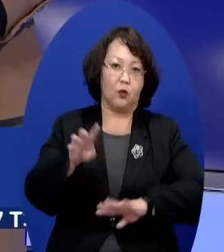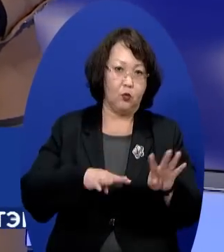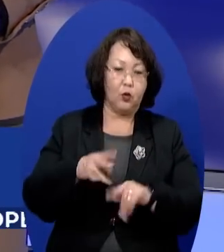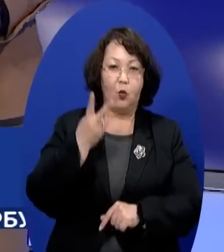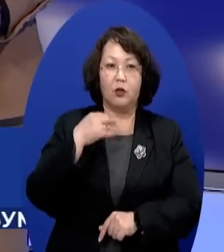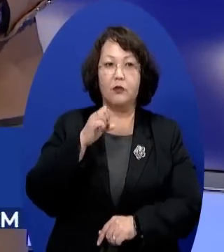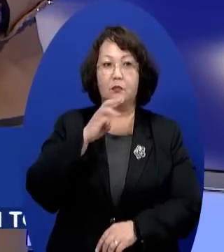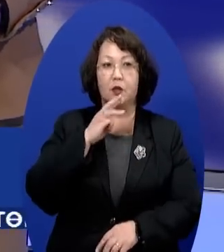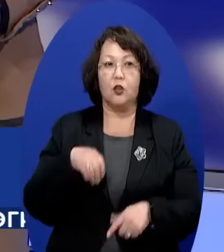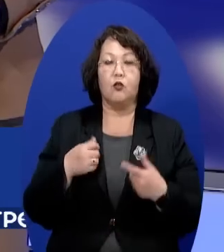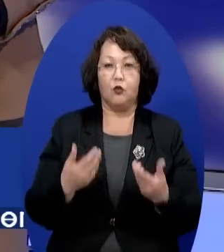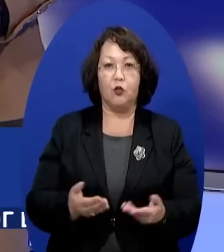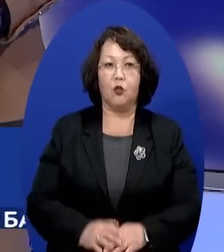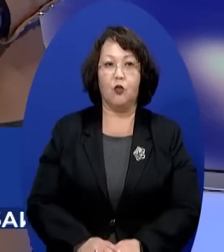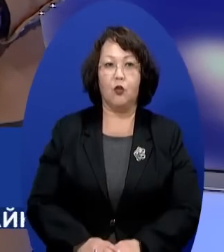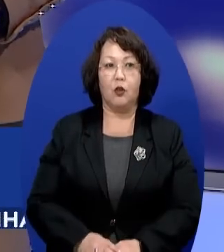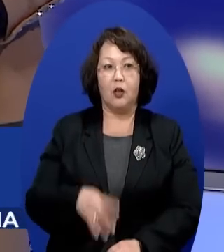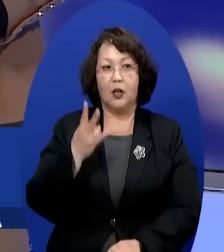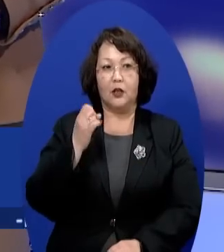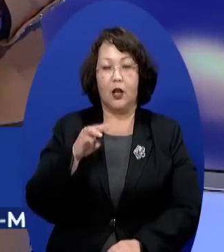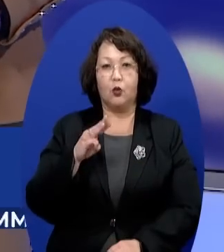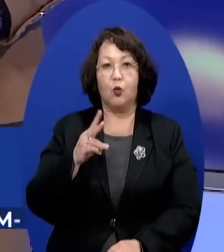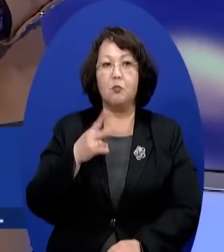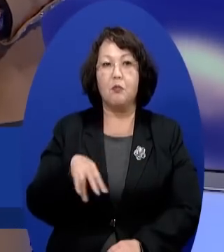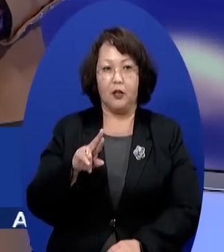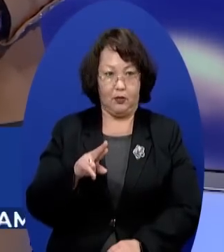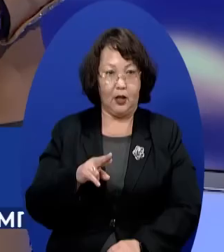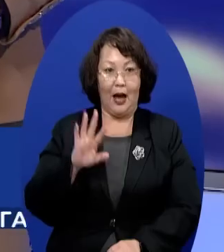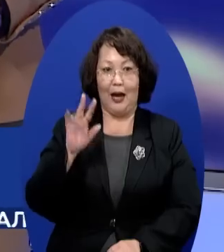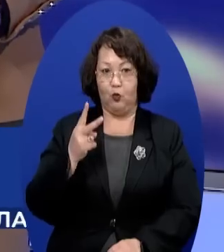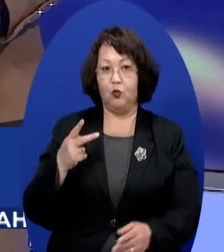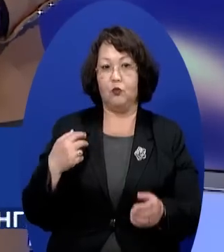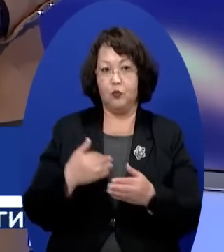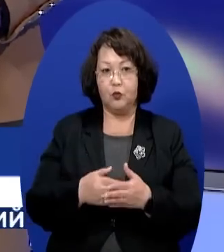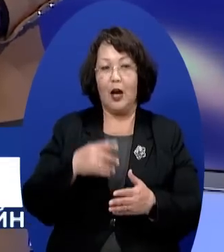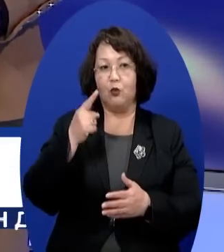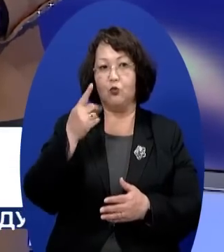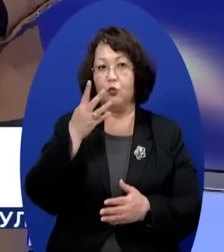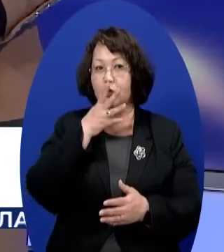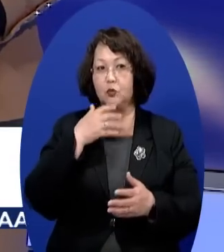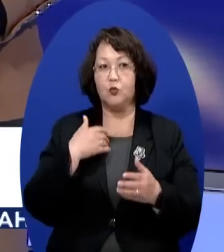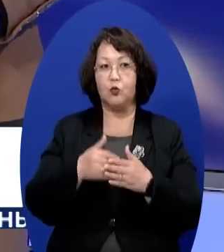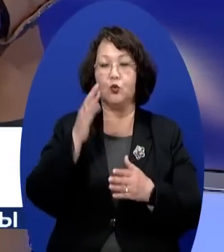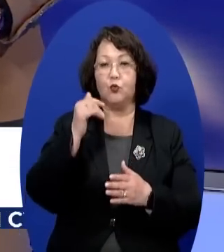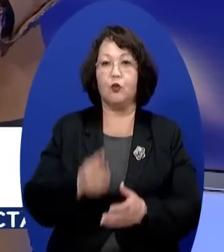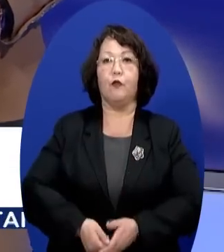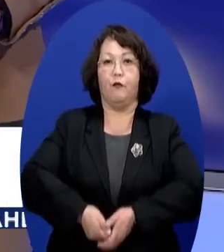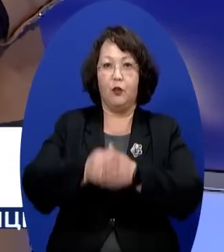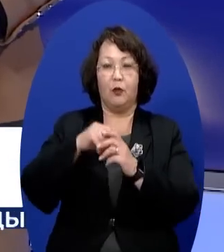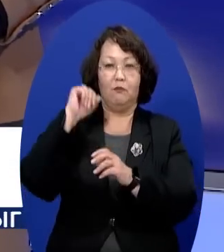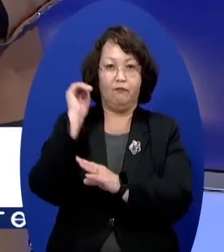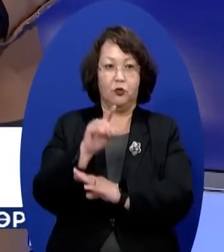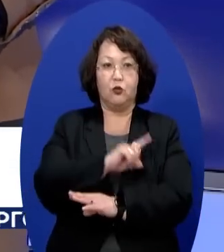үйл явдлын мэдээллийг хүргэх болно. За Натур Мед Ноён клубын нэрэмжэт 12 хүртэлх 14 хүртэлх насны өсвөрийн волейболын аварга шалгаруулах